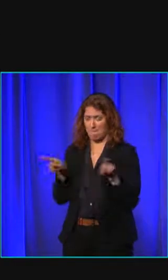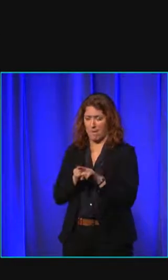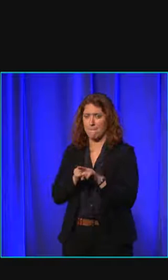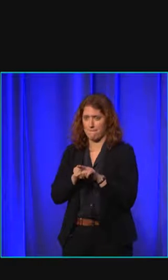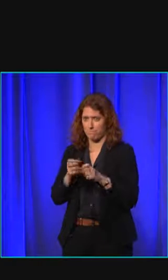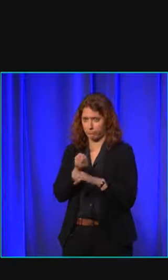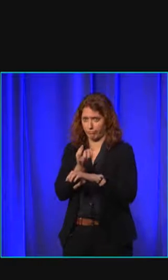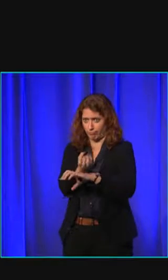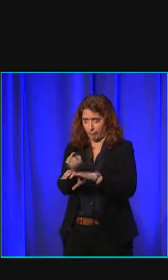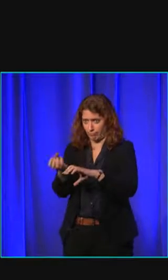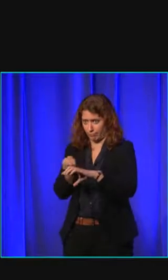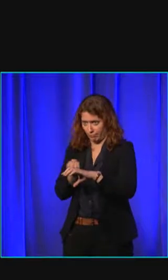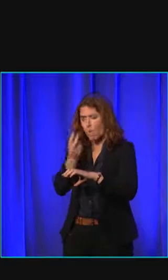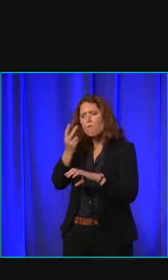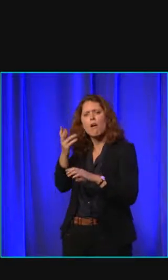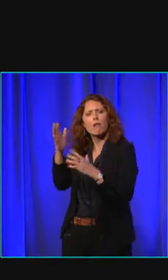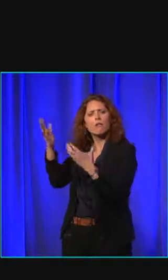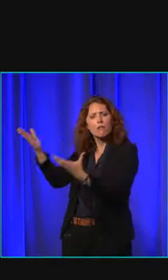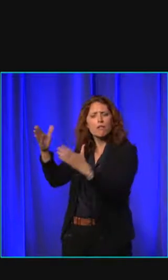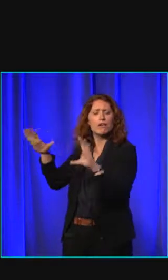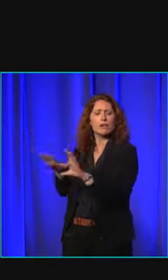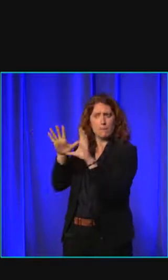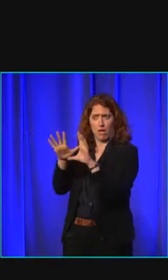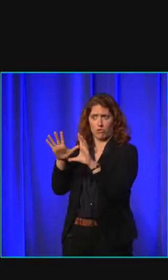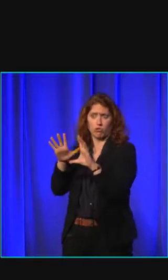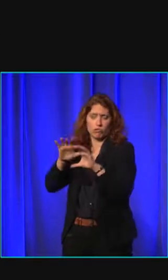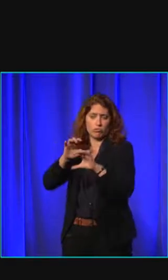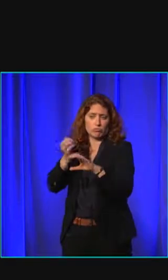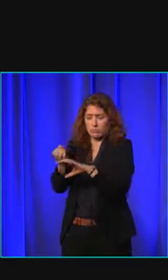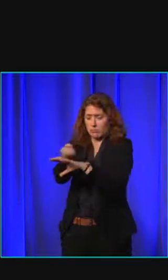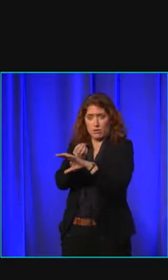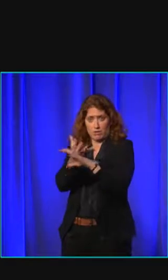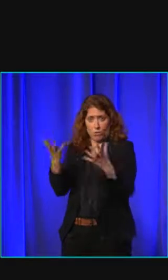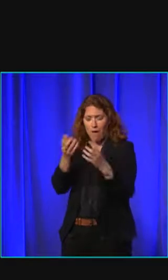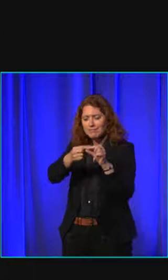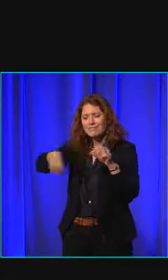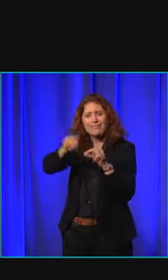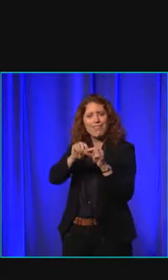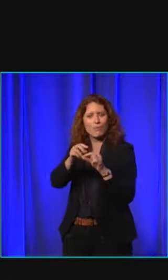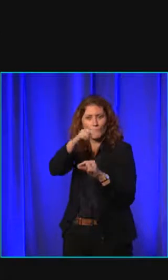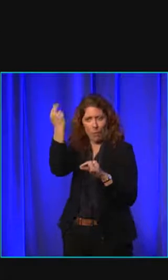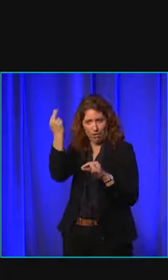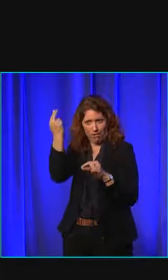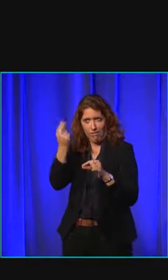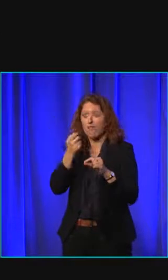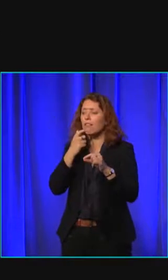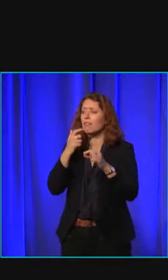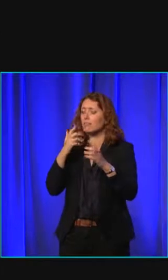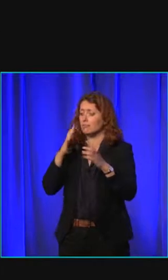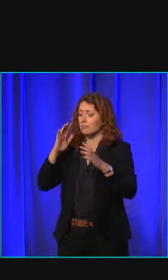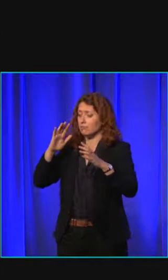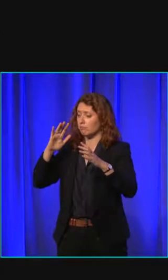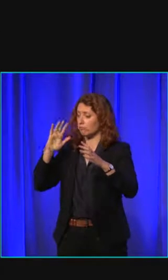représentées ici par les cercles noirs, et nous trouvons donc l'aire motrice supplémentaire et le cortex